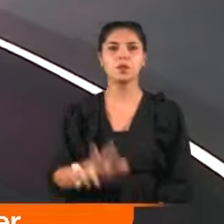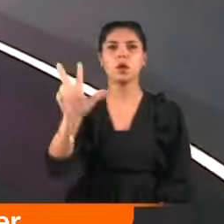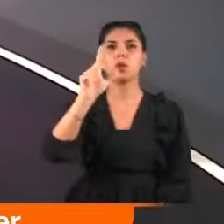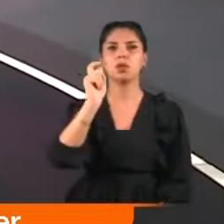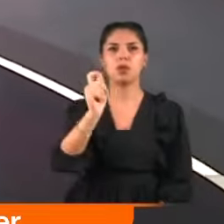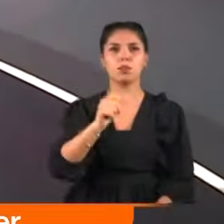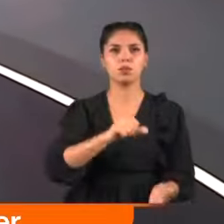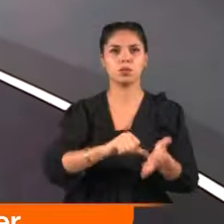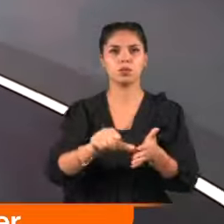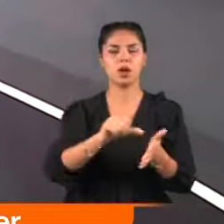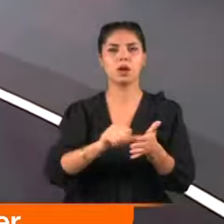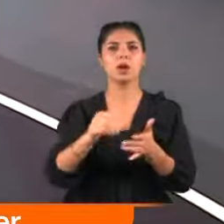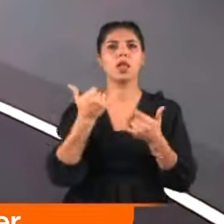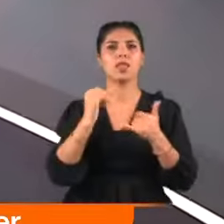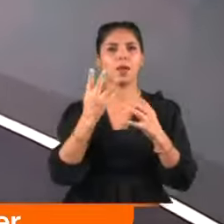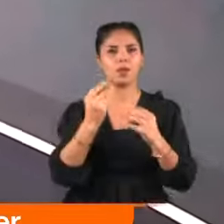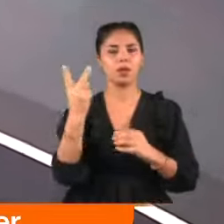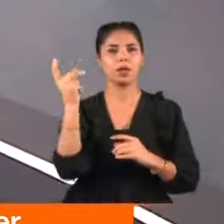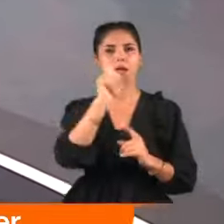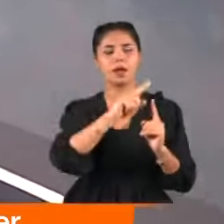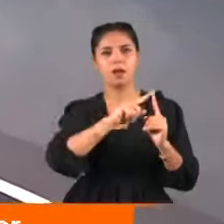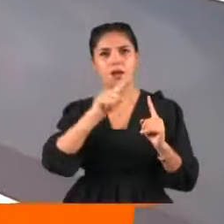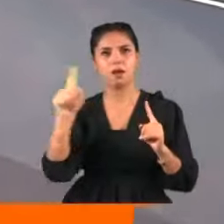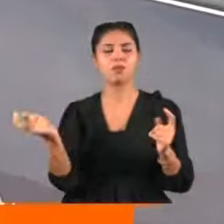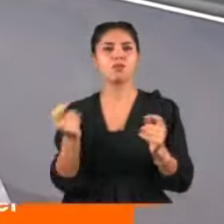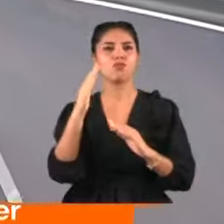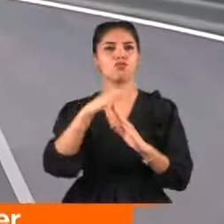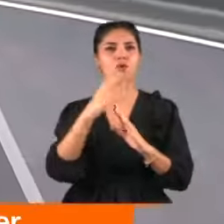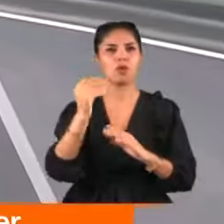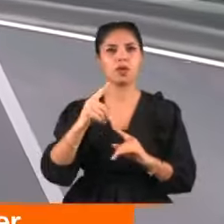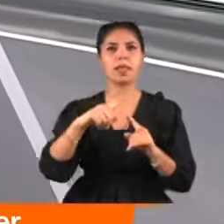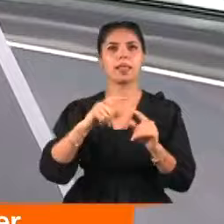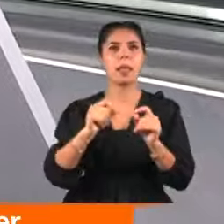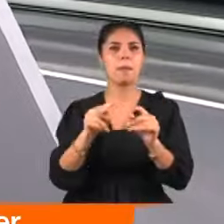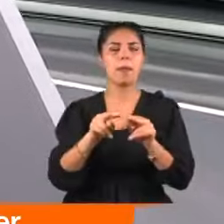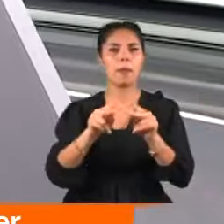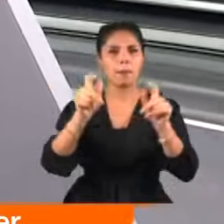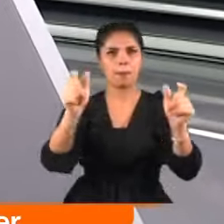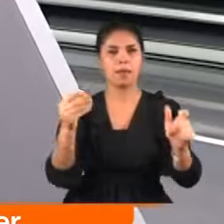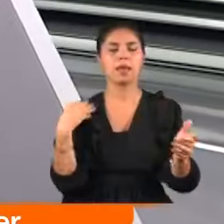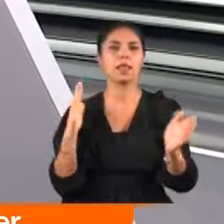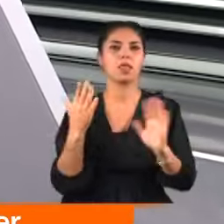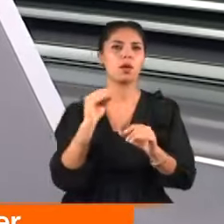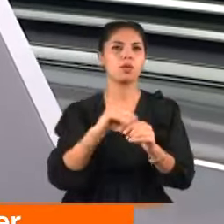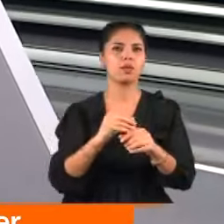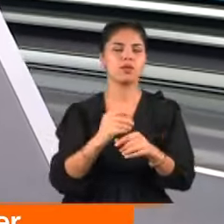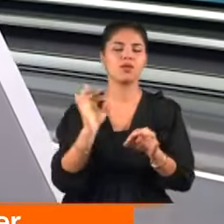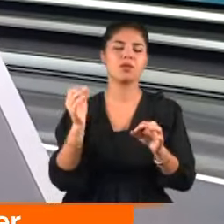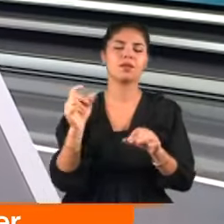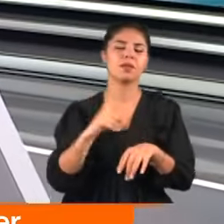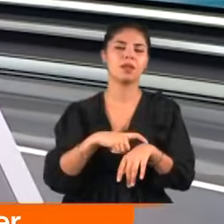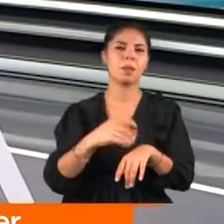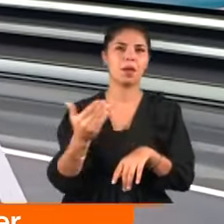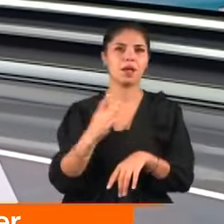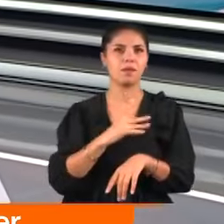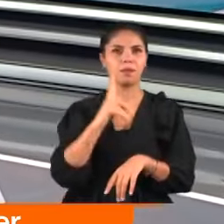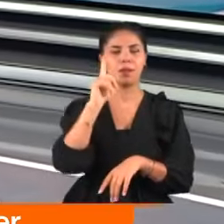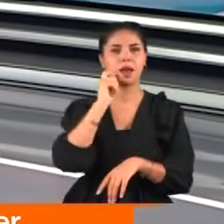30 Temmuz'da tatile giren ve 2 aydır çalışmalara ara veren Türkiye Büyük Millet Meclisi'nde yeni dönem için geri sayım başladı. 1